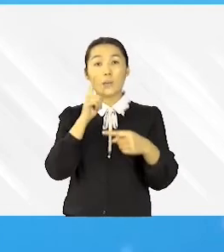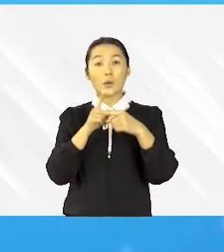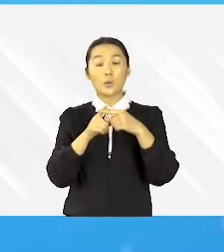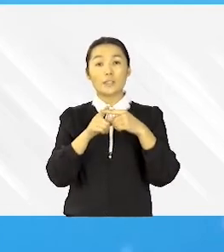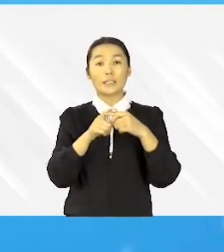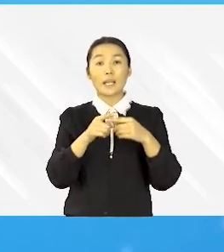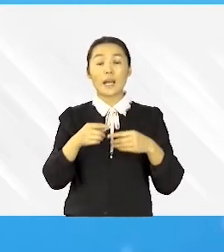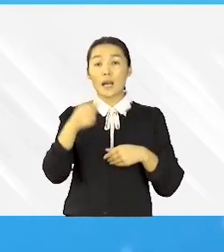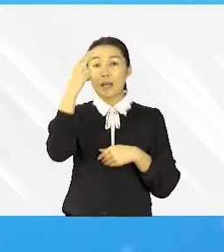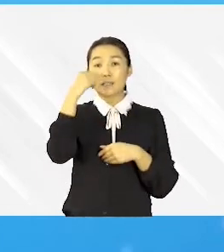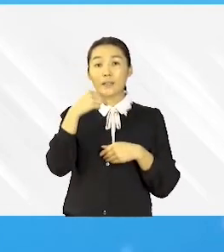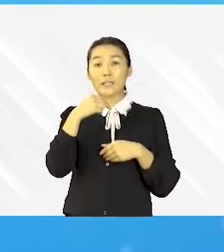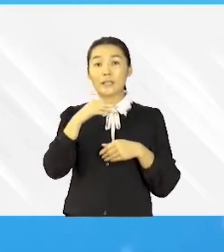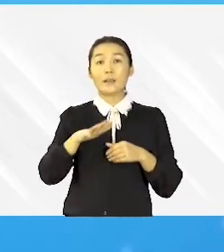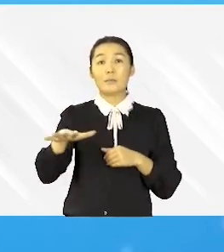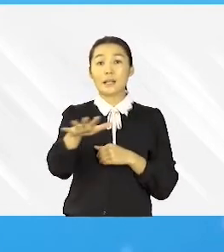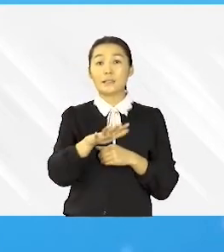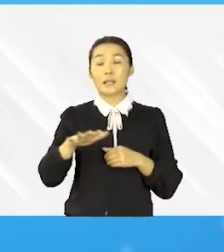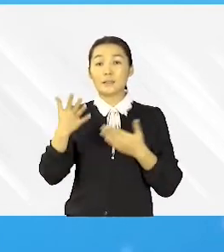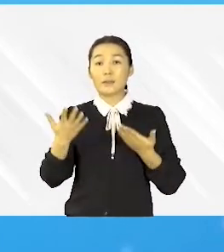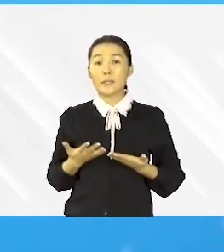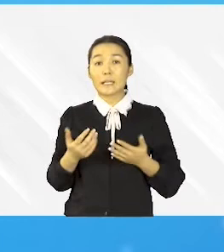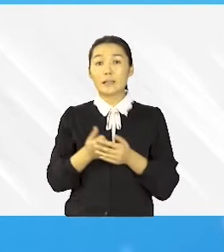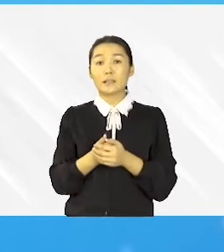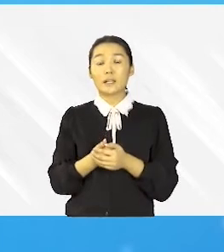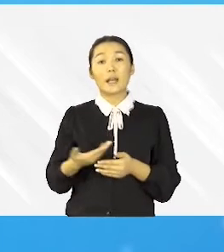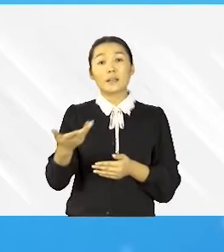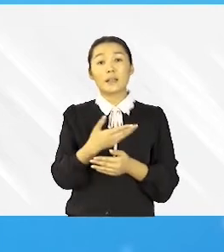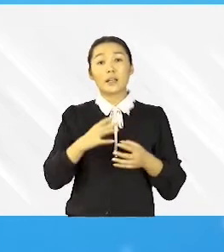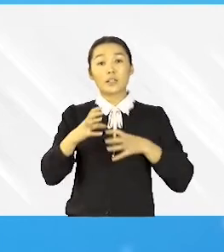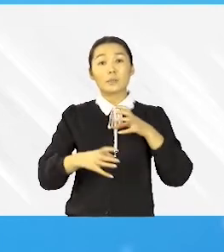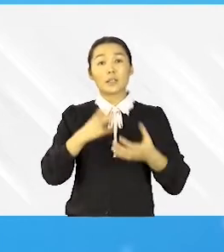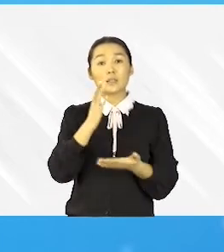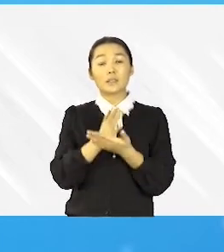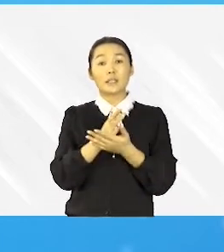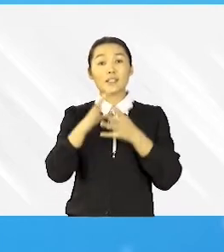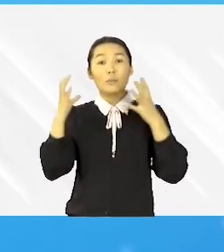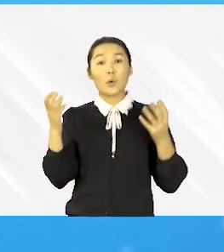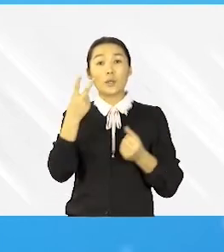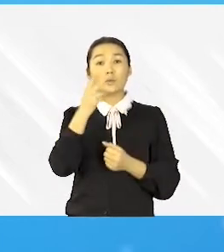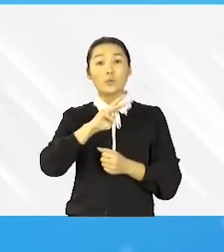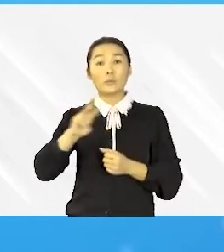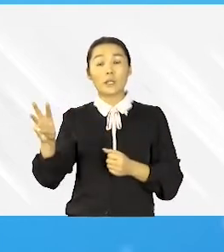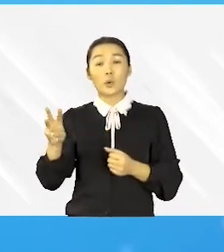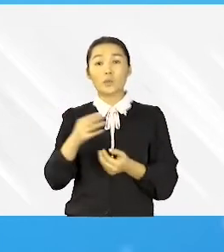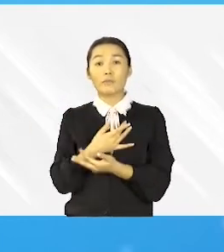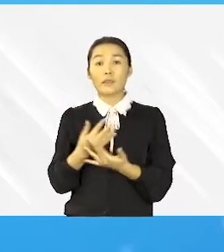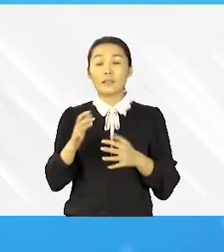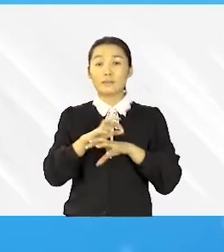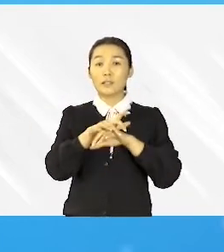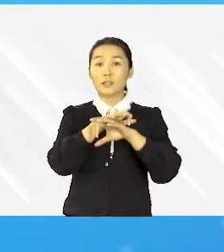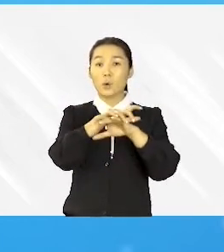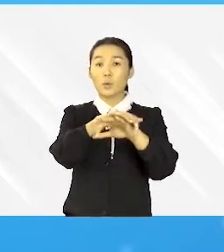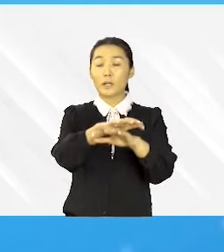пространств в различных средах обитания. Так, на нашей планете существует более 2 миллионов видов насекомых, на долю